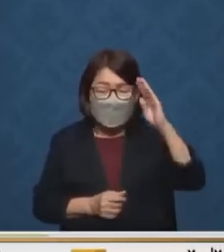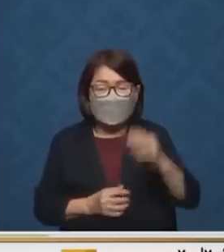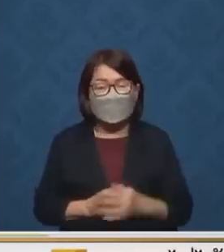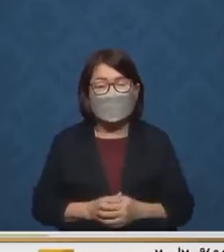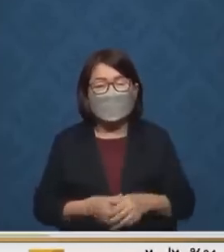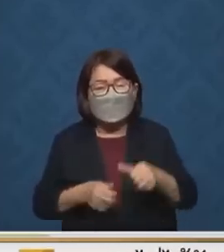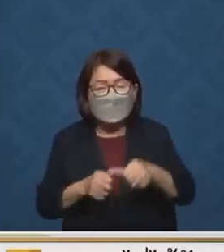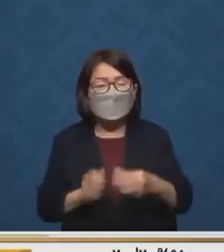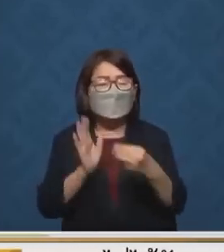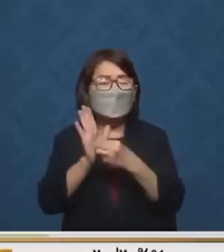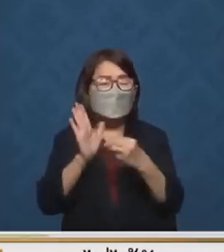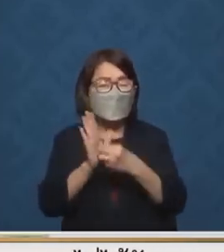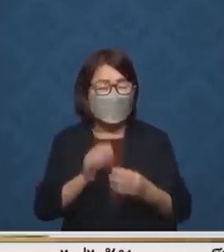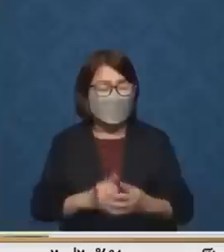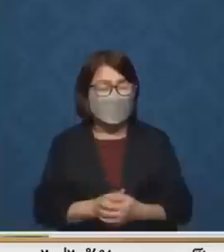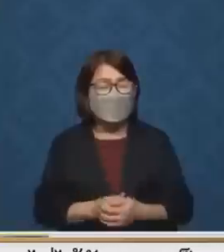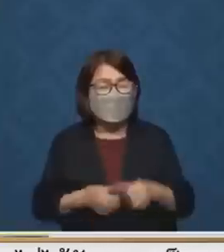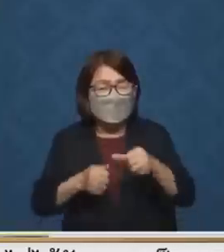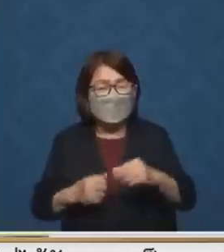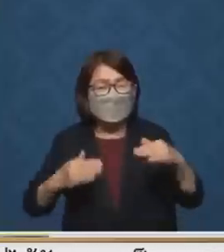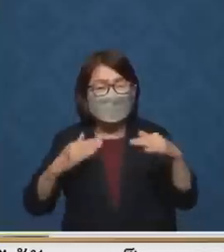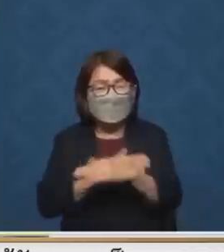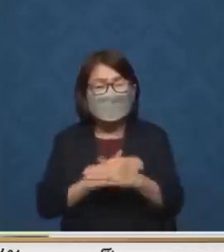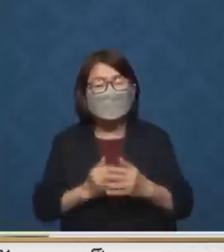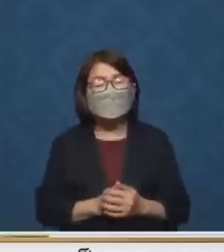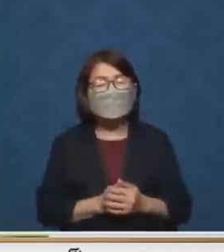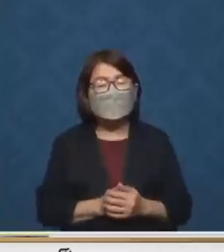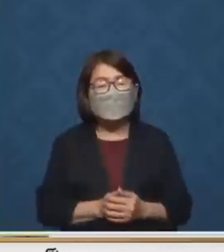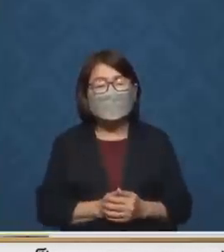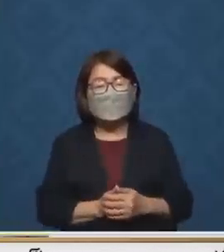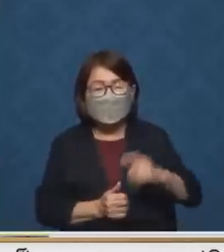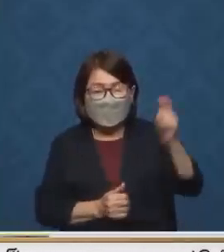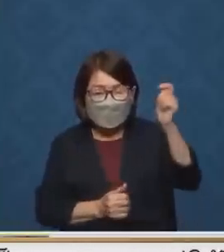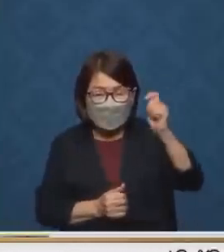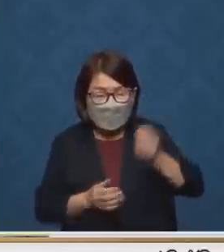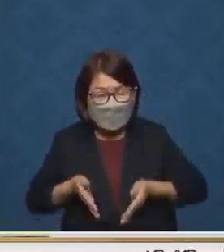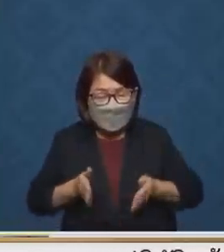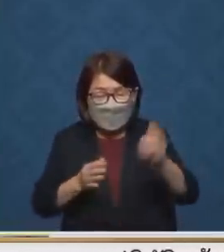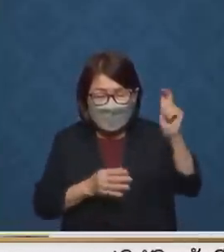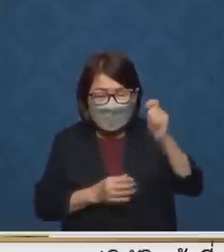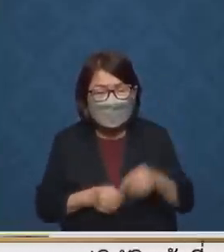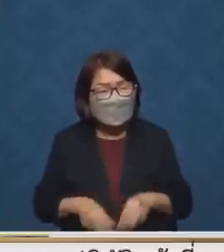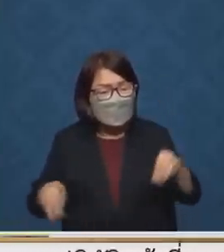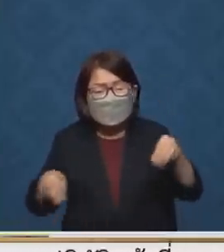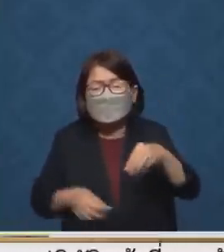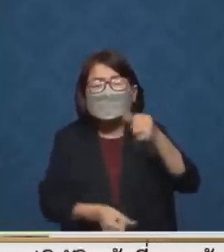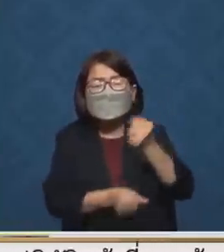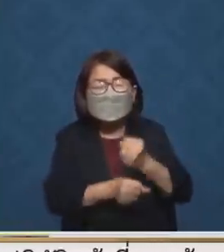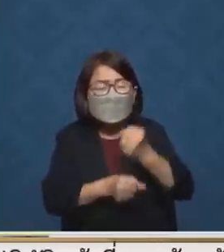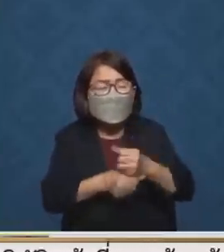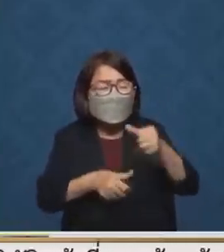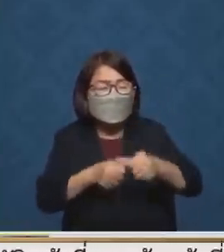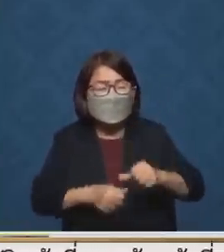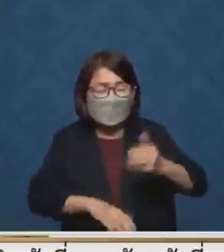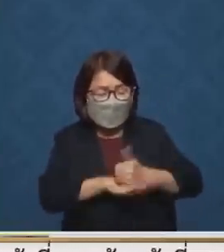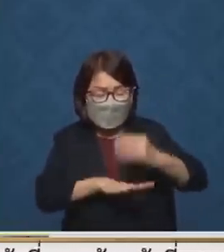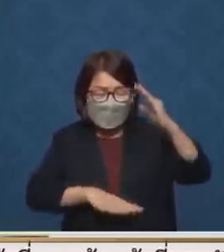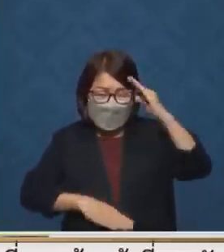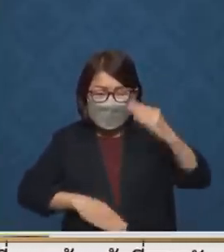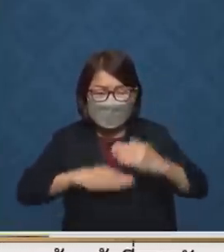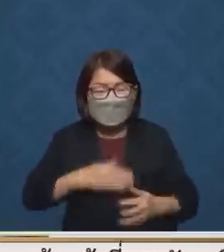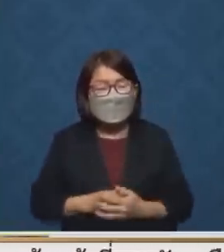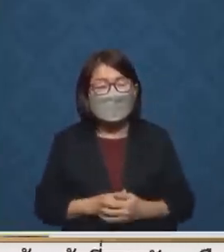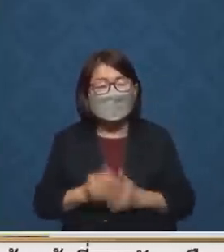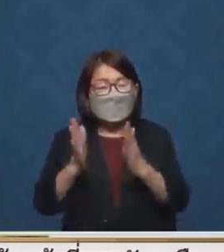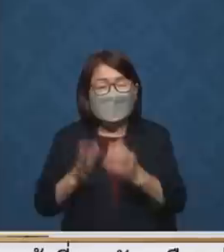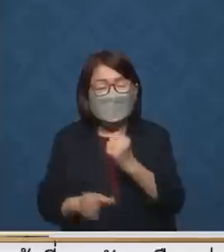อยู่กงเทมหานครอยู่ทนนลาจำเนินนอกอยู่กุเทพของที่ทำงานของทพ.บ.ท.บ.ี้เองลกน้องคนสนิของท่รัมุตีวาการก